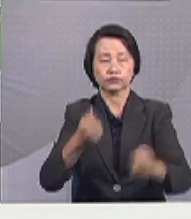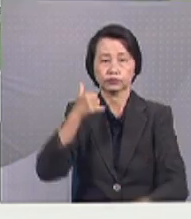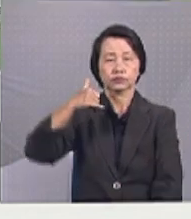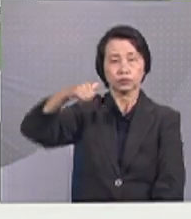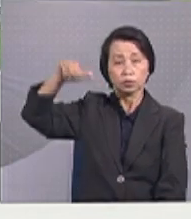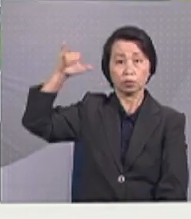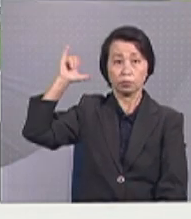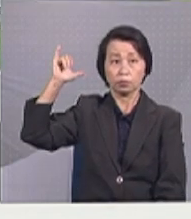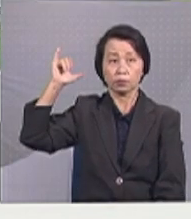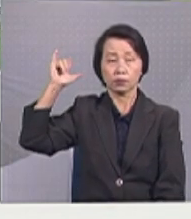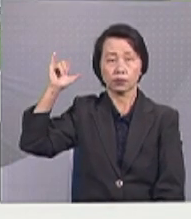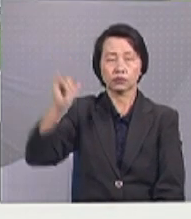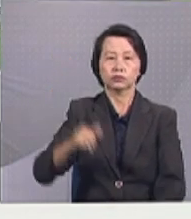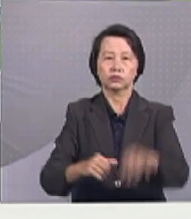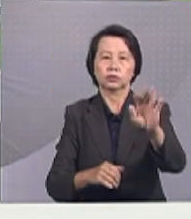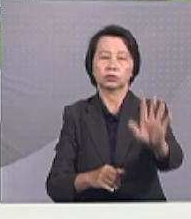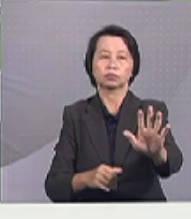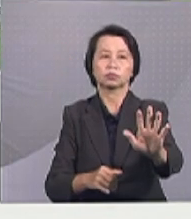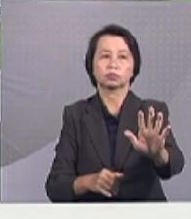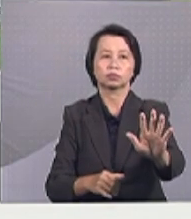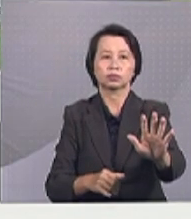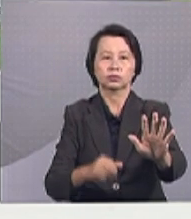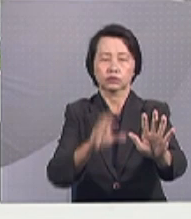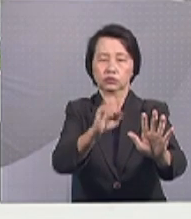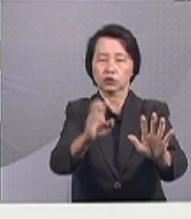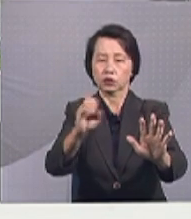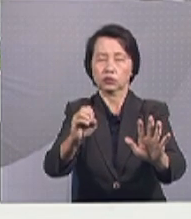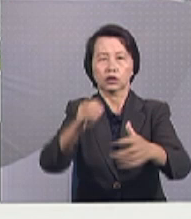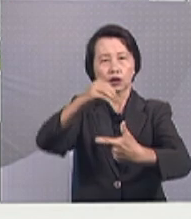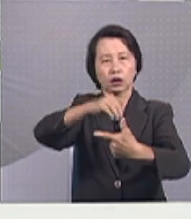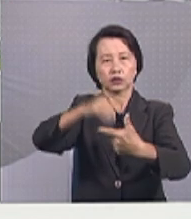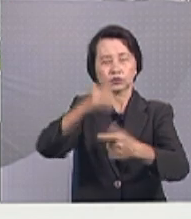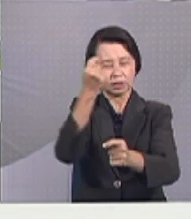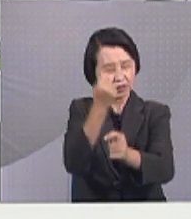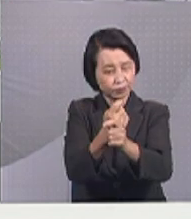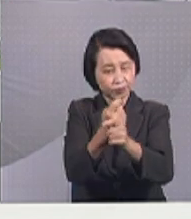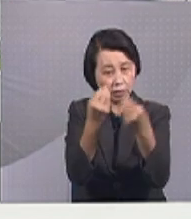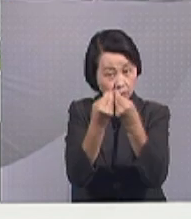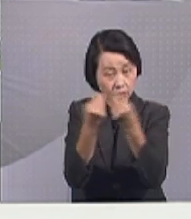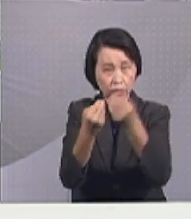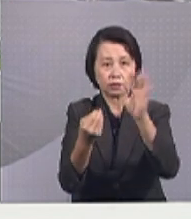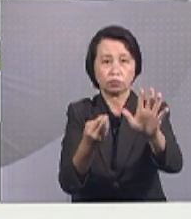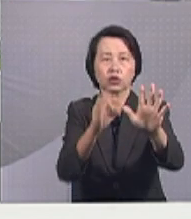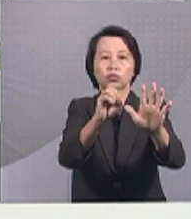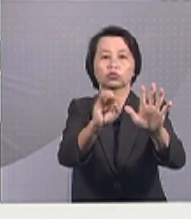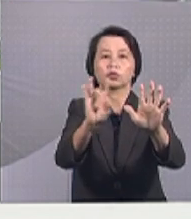Semalam 500 kenderaan ataupun lebih tepatnya